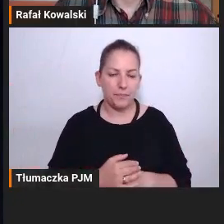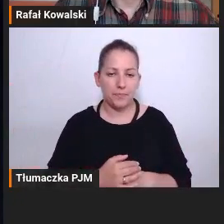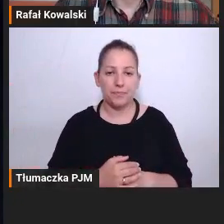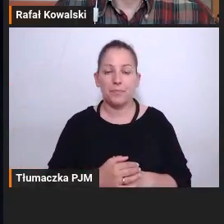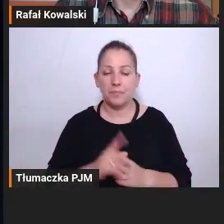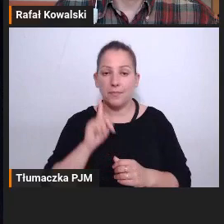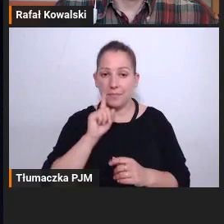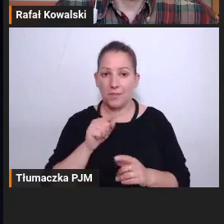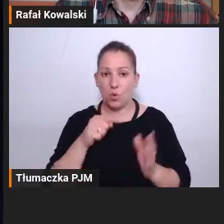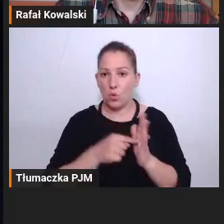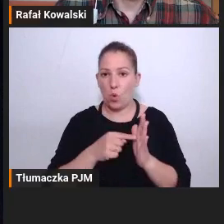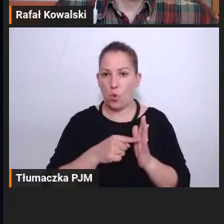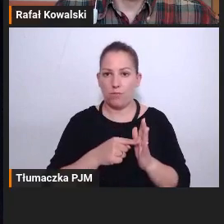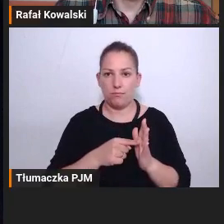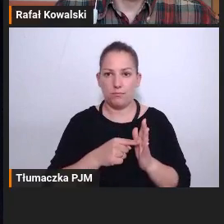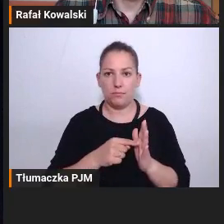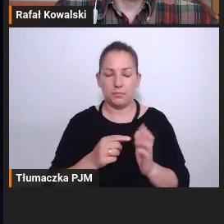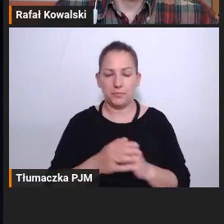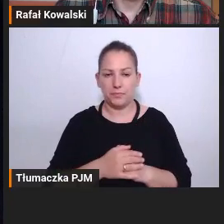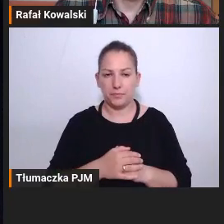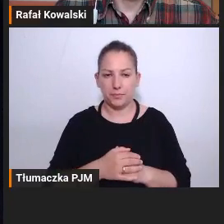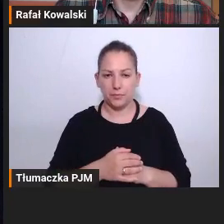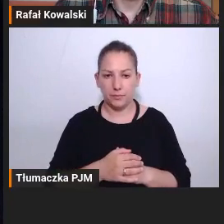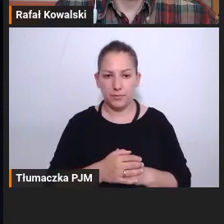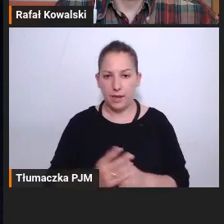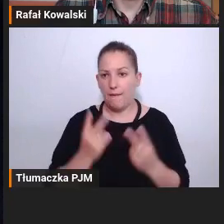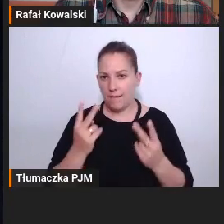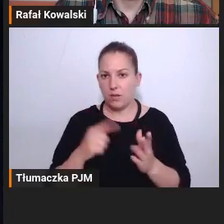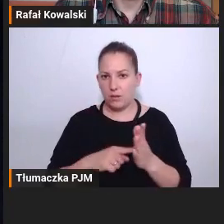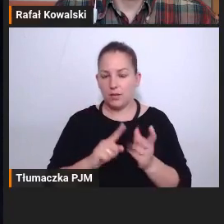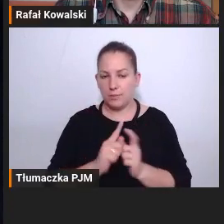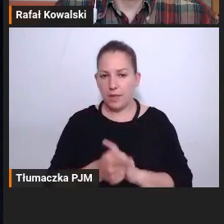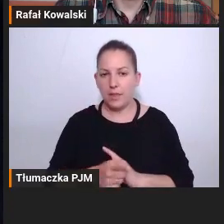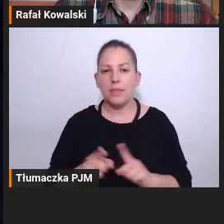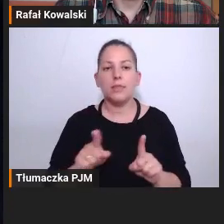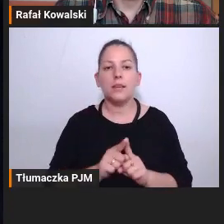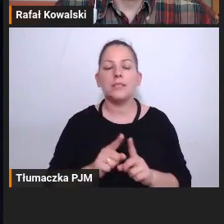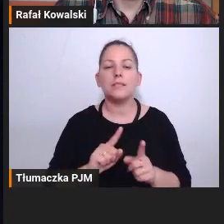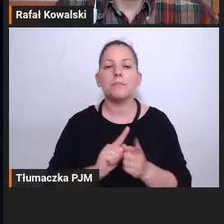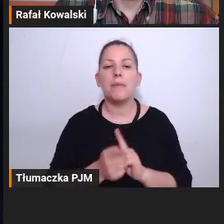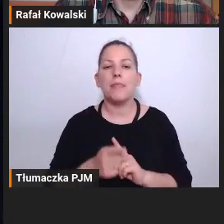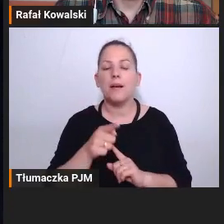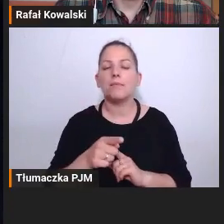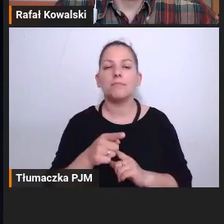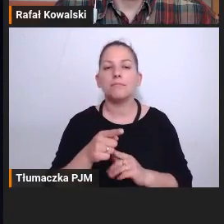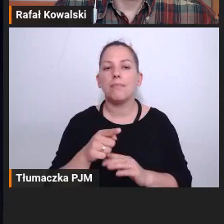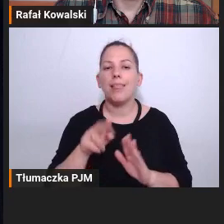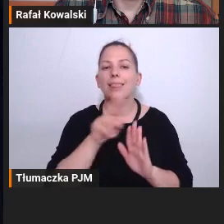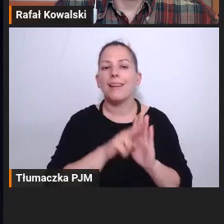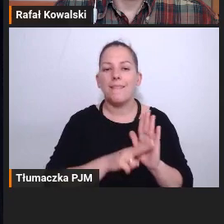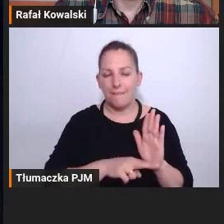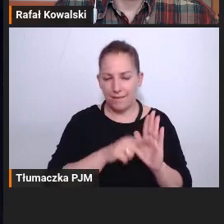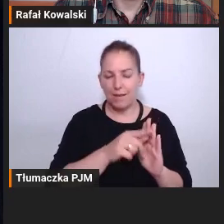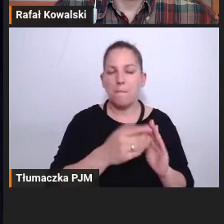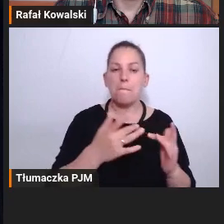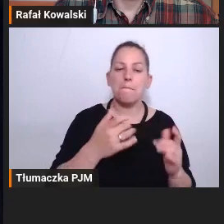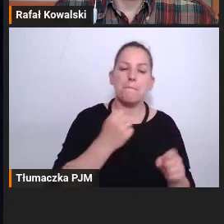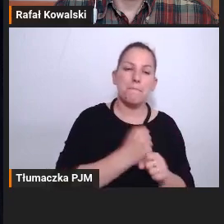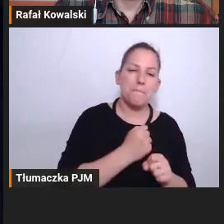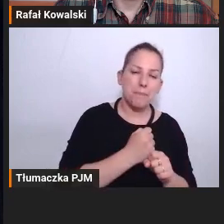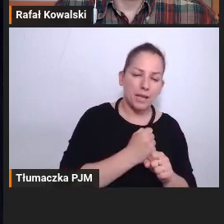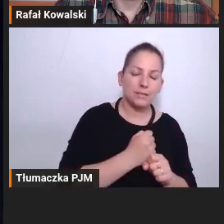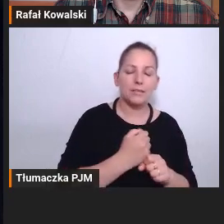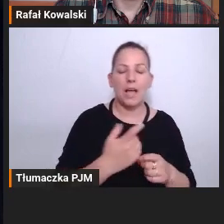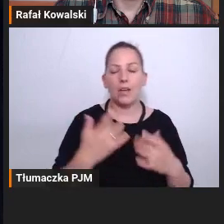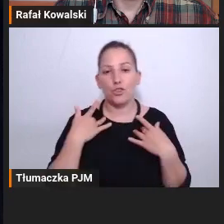naprawdę to jest dość istotna zmiana. I ta zmiana znowu wynika z tej dyrektywy Work-Life Balance, gdzie mówiłam o